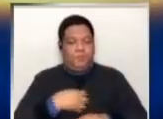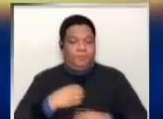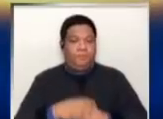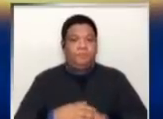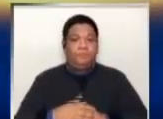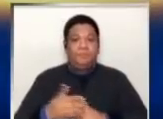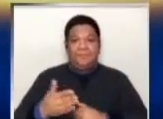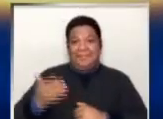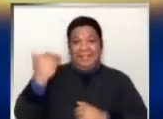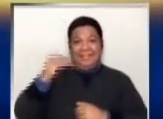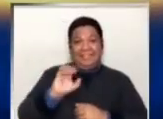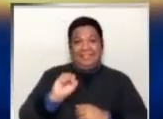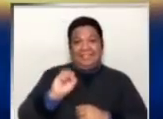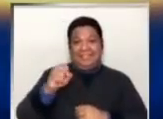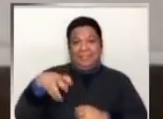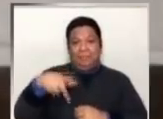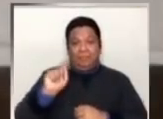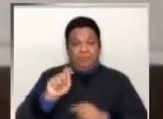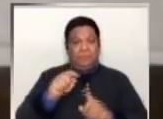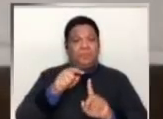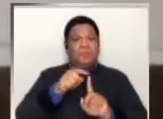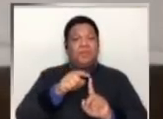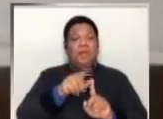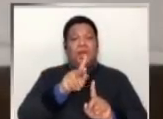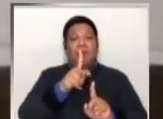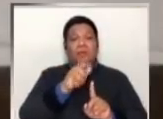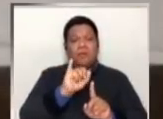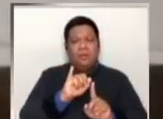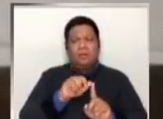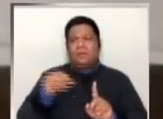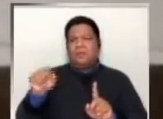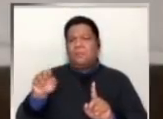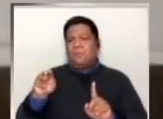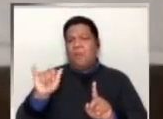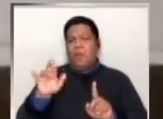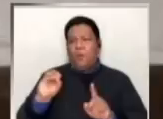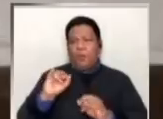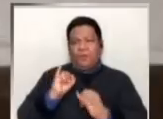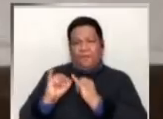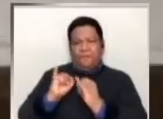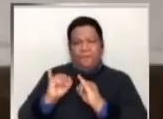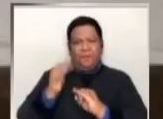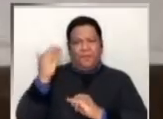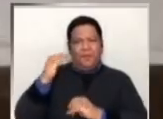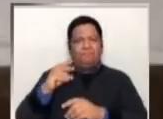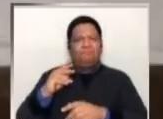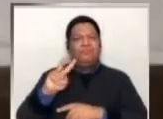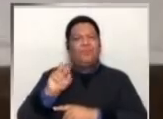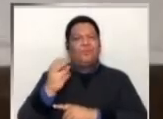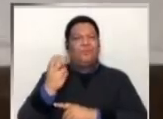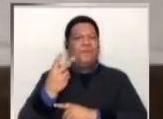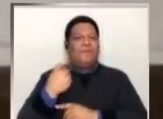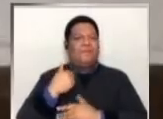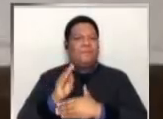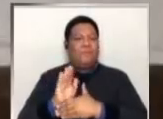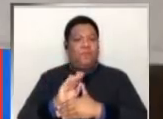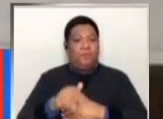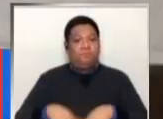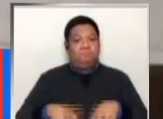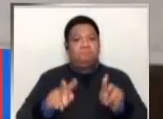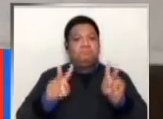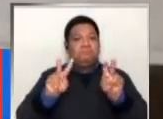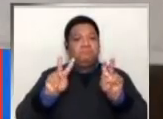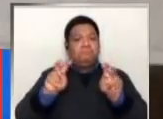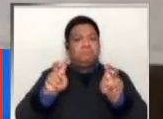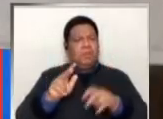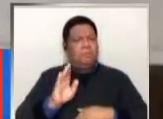Kakai ng clip ng dating interview nila ni Mario nang magsama sila sa isang pelikula noong 2012. Sinabi niya sa caption na, kind at authentic